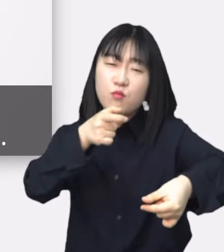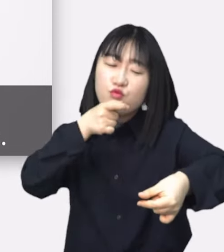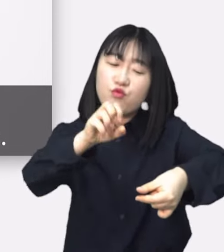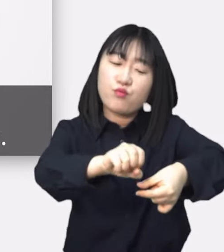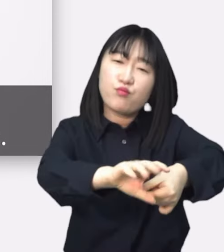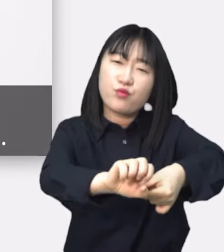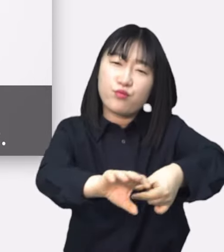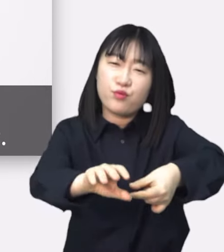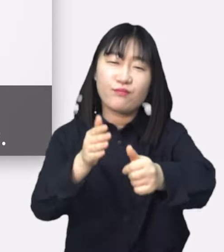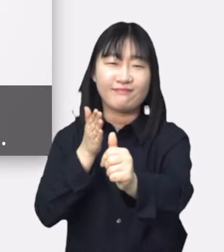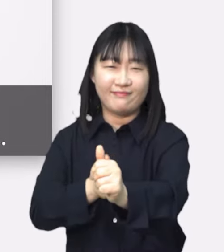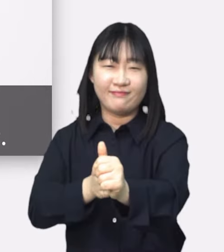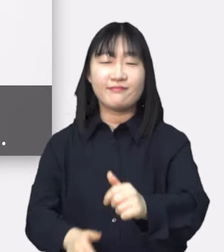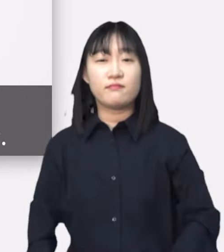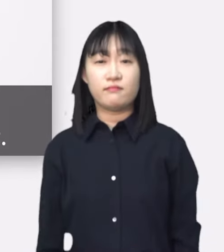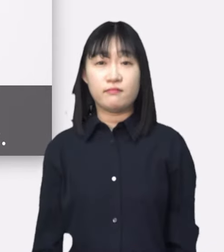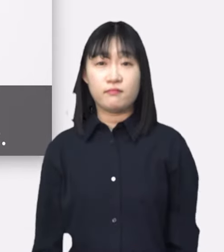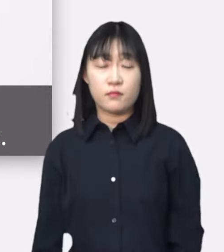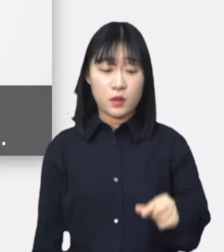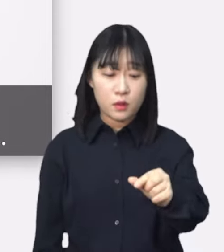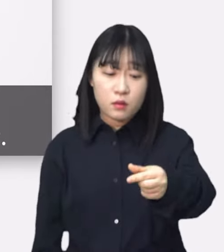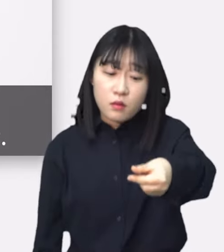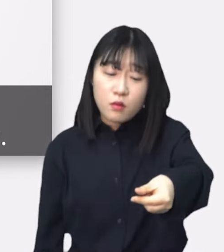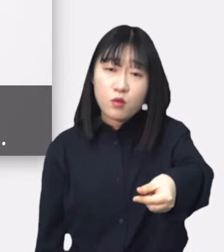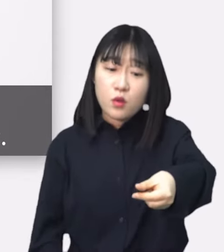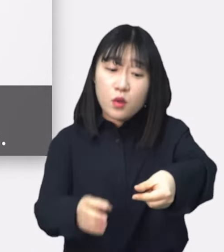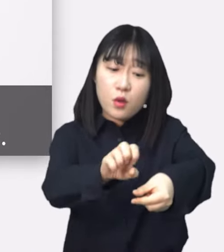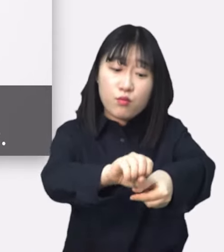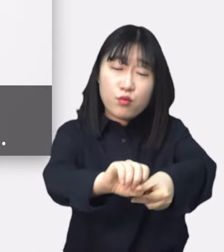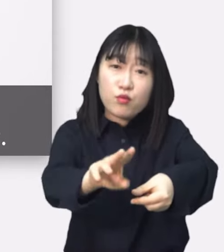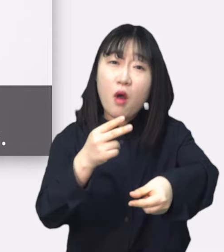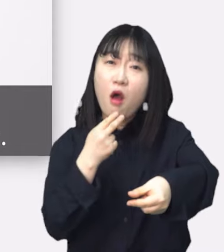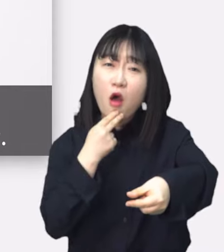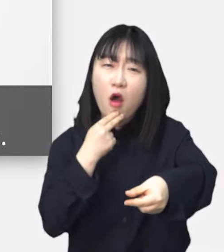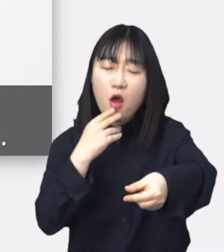나오지 않는다면 내부가 아직 동결된 상태입니다.